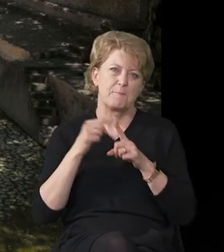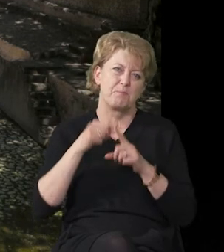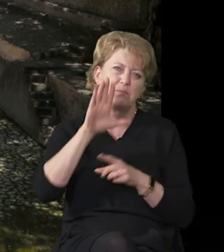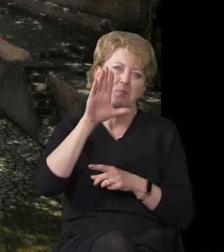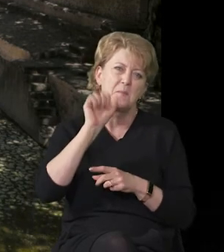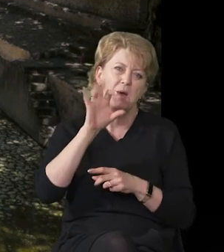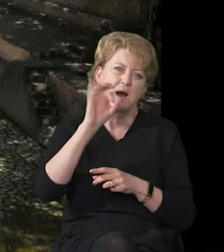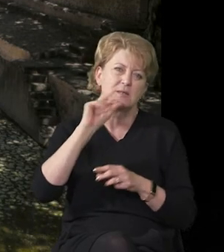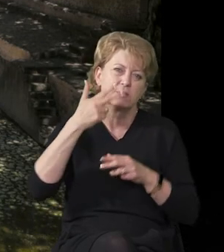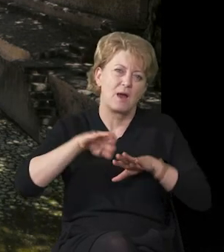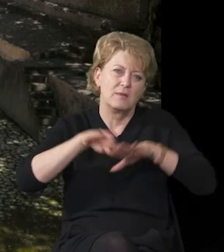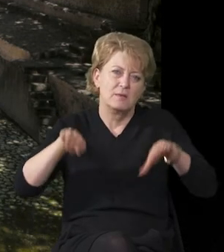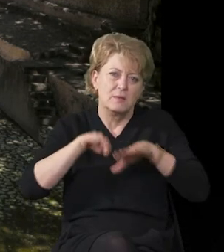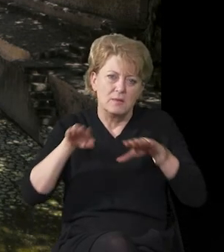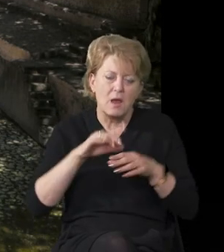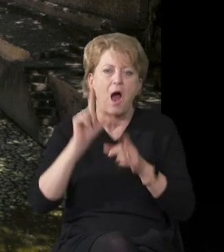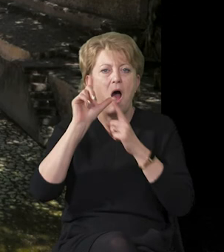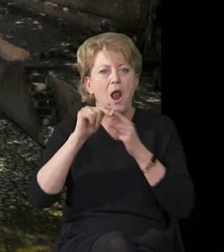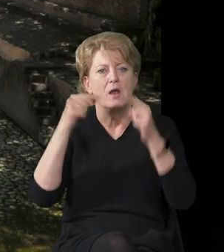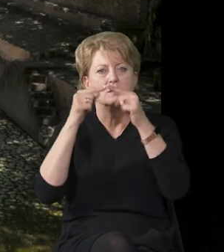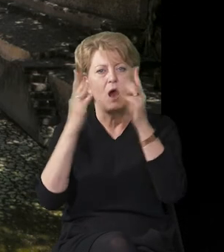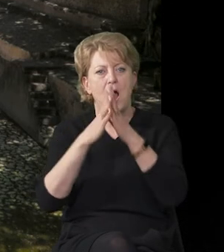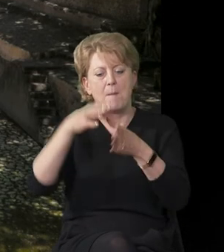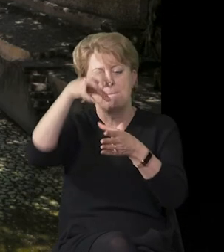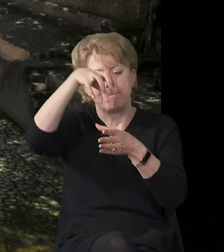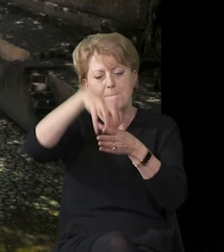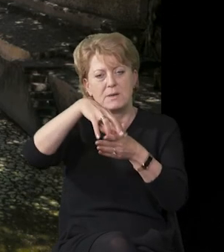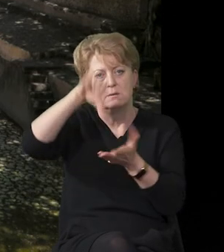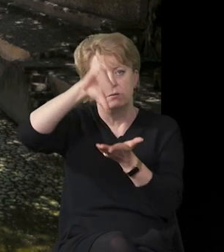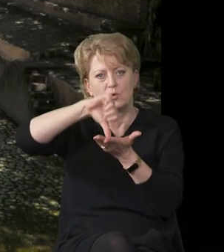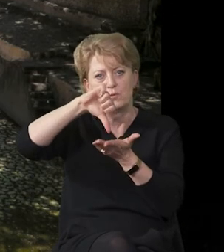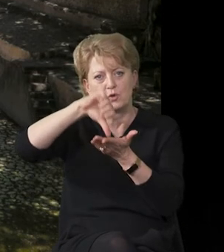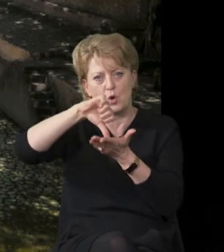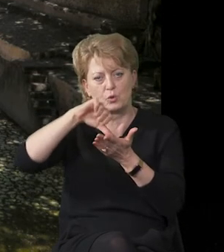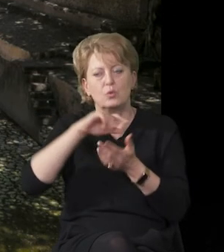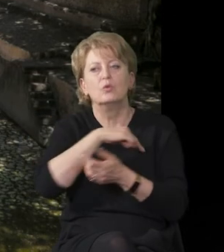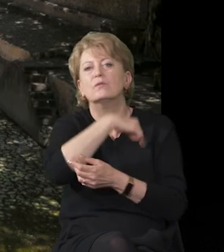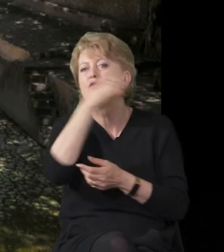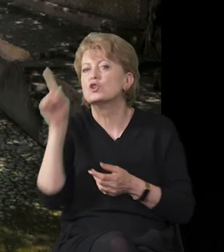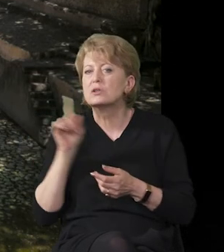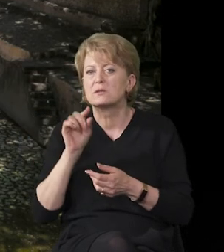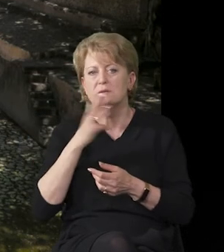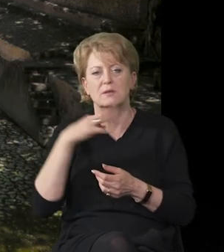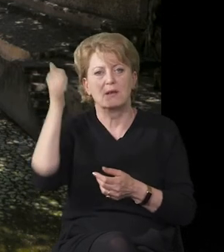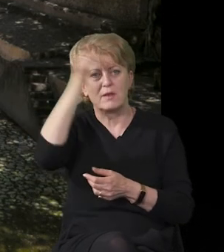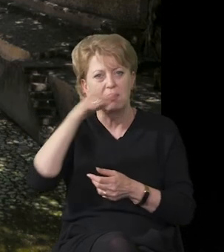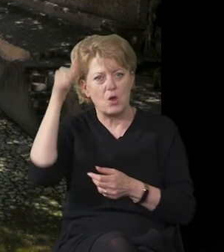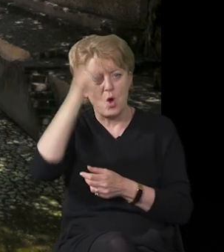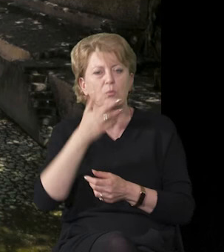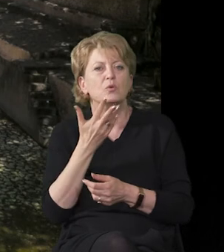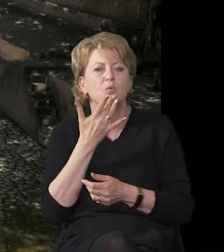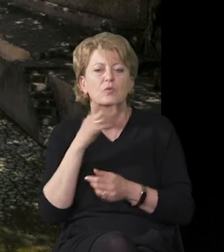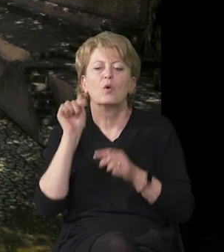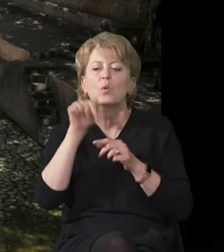w środku. I według wszystkich Etiopczyków to właśnie tutaj w Gonder przy tym basenie odbywają się